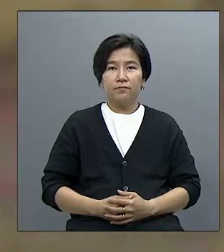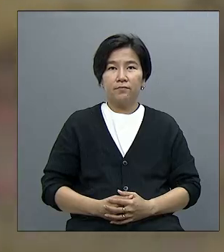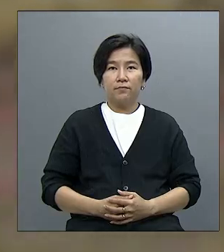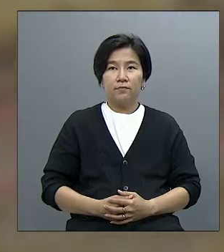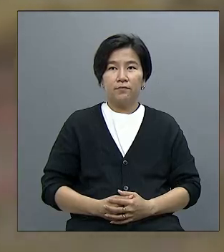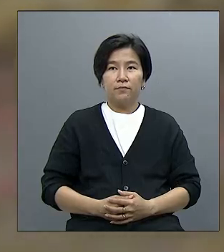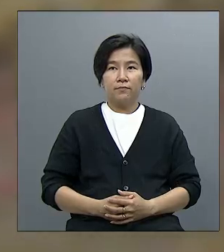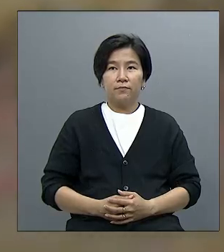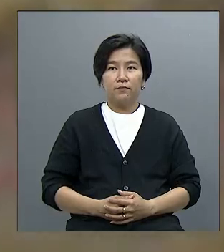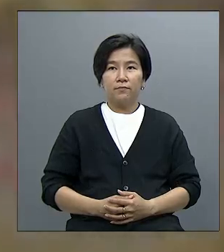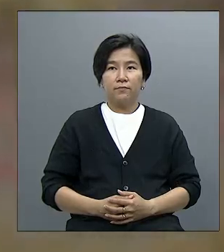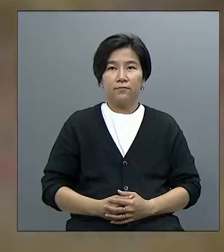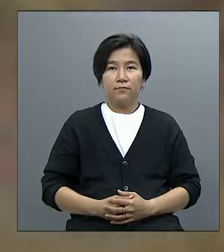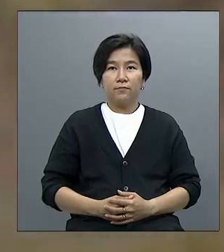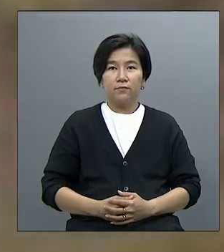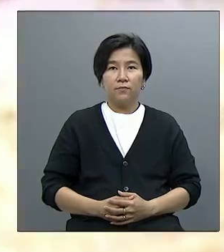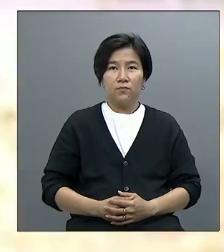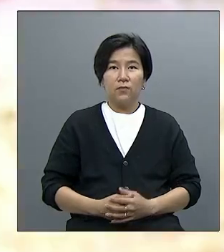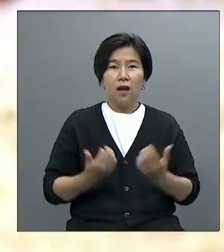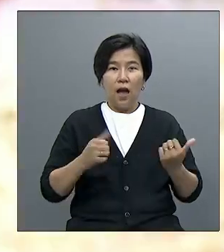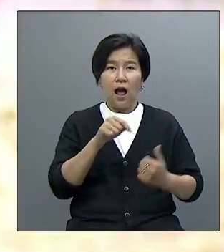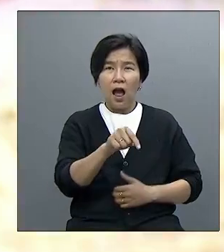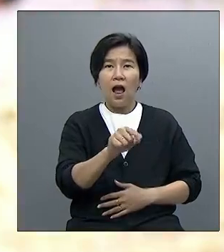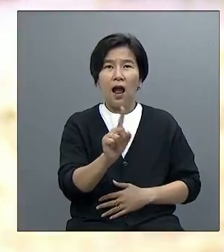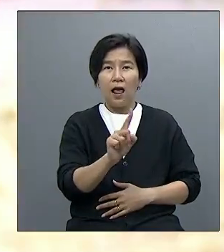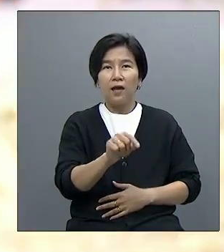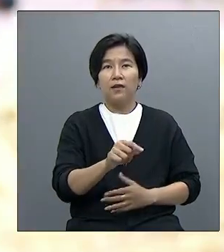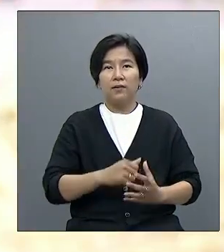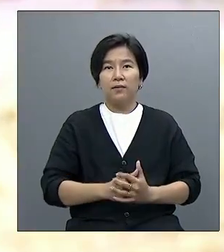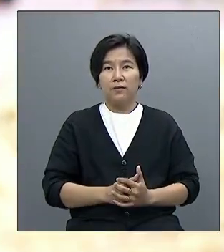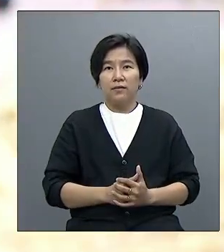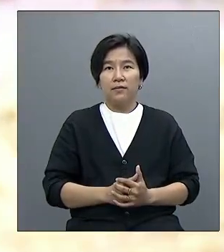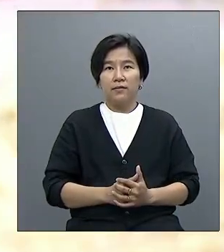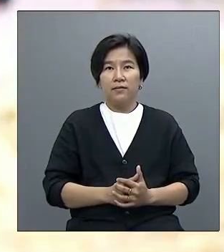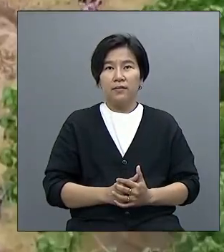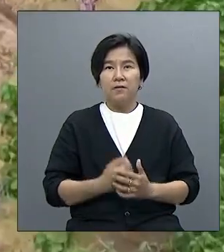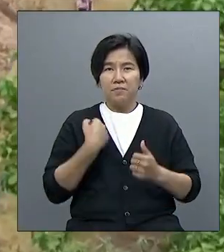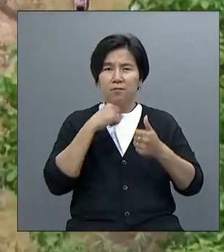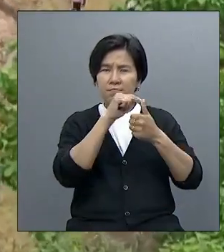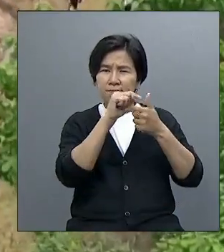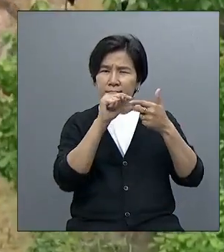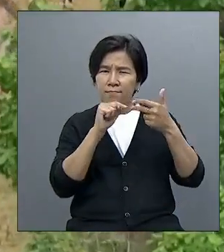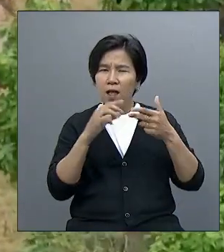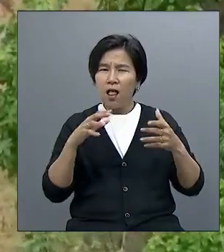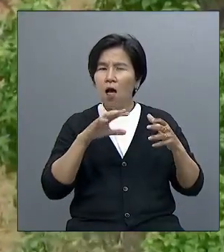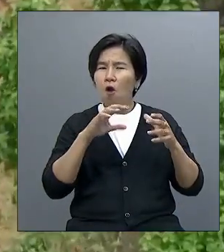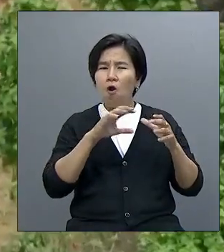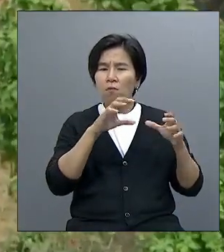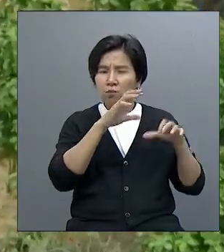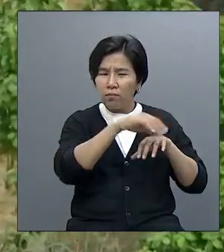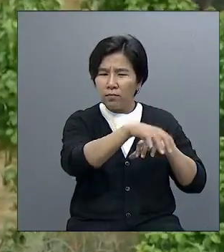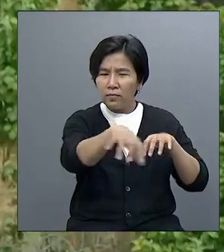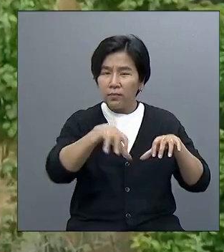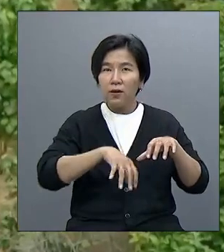สำหรับพื้นที่ตรงนี้นะคะถูกออกแบบนะคะให้ประกอบไปด้วยการปั้นโคกขุดหนองแล้วก็ทำ